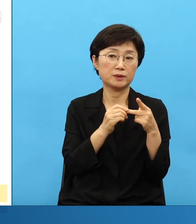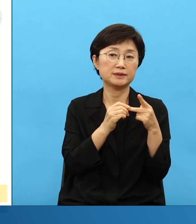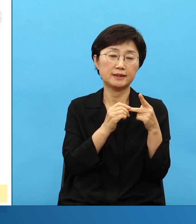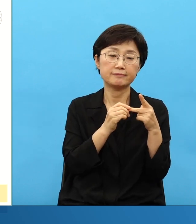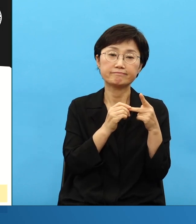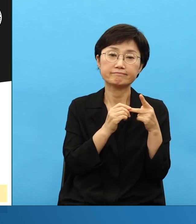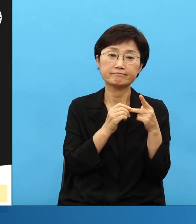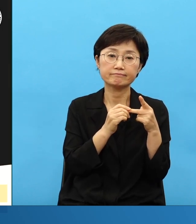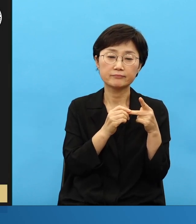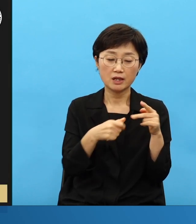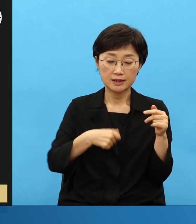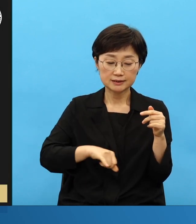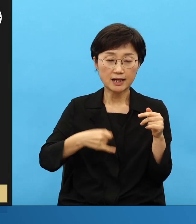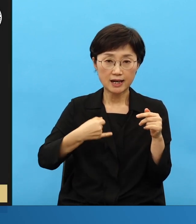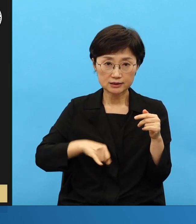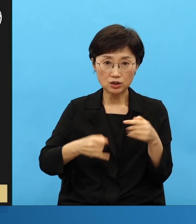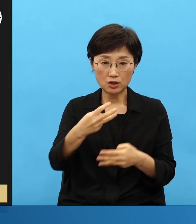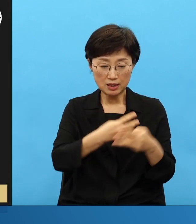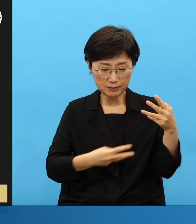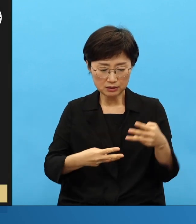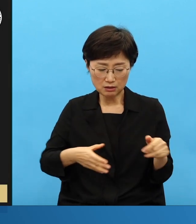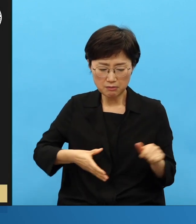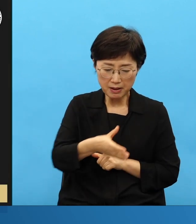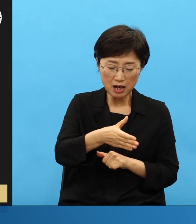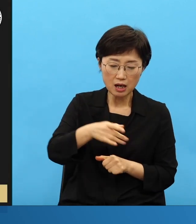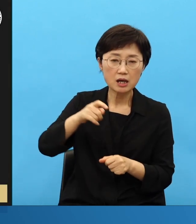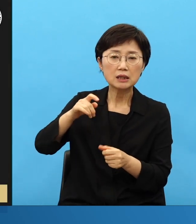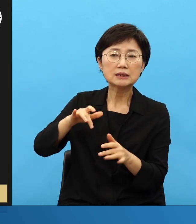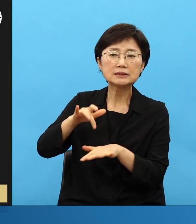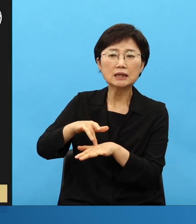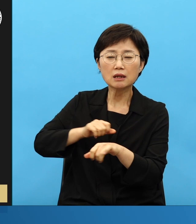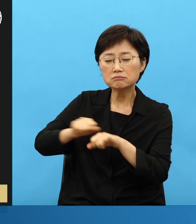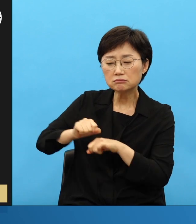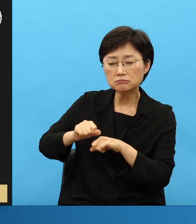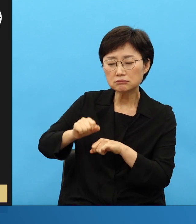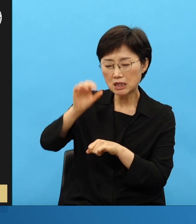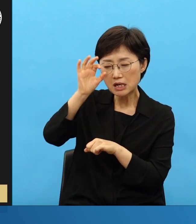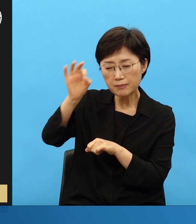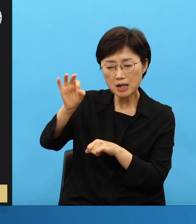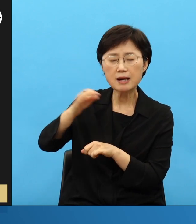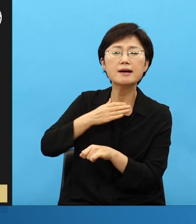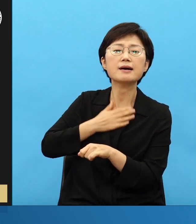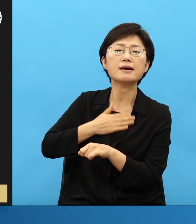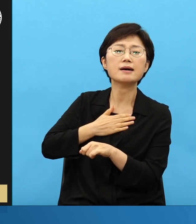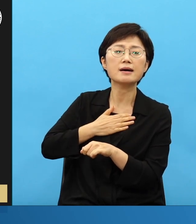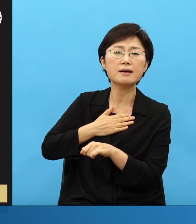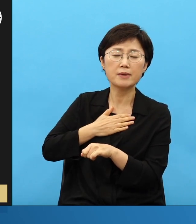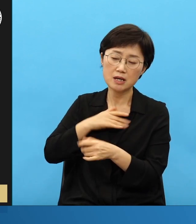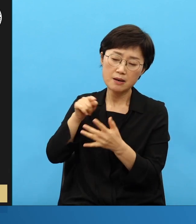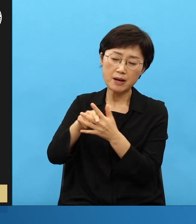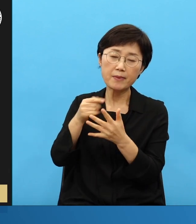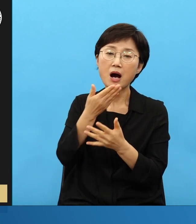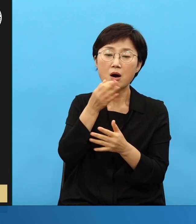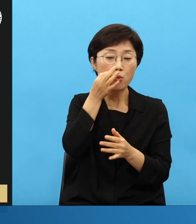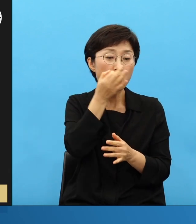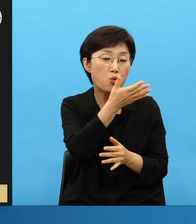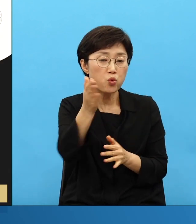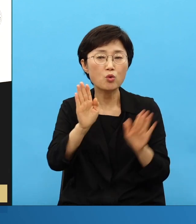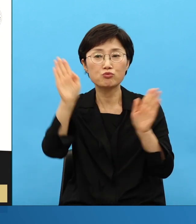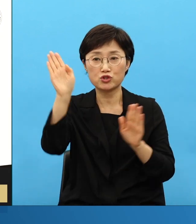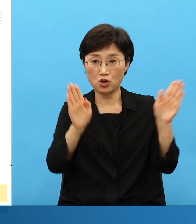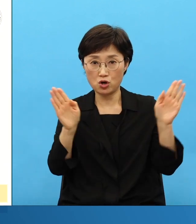번째로는 후대를 무너뜨리는 사탄의 숨은 전략에 복음의 빛을 비추는 영어 창작 뮤지컬. 마지막 세